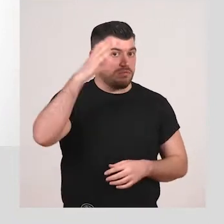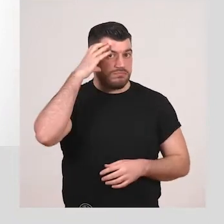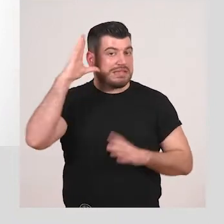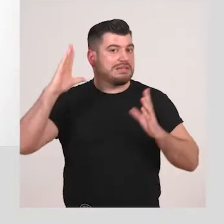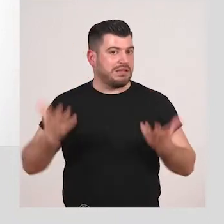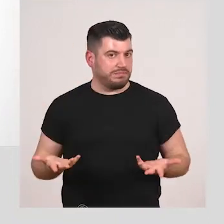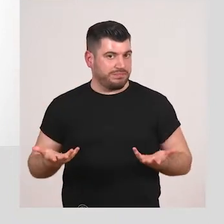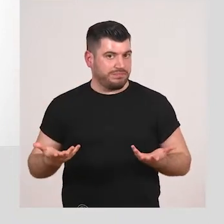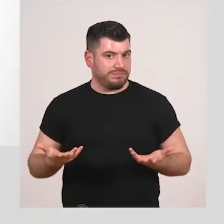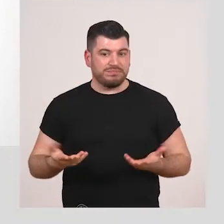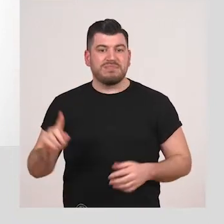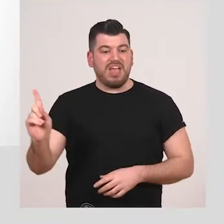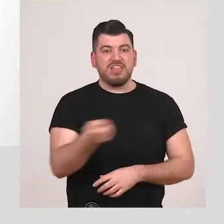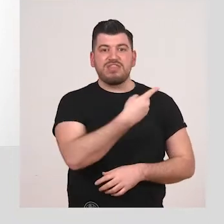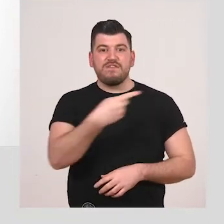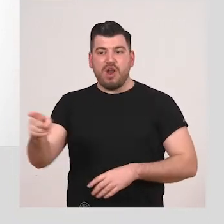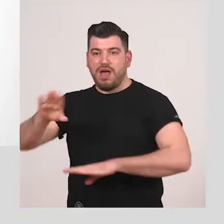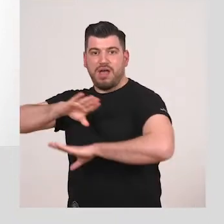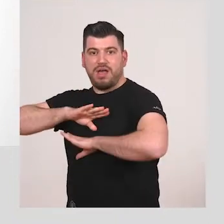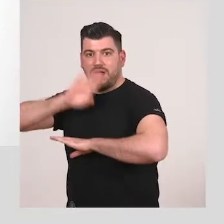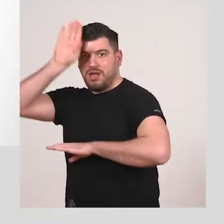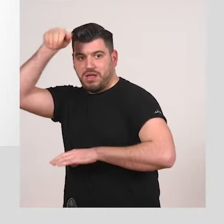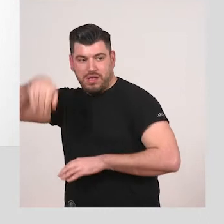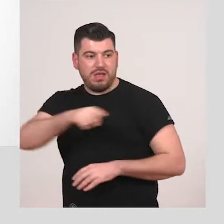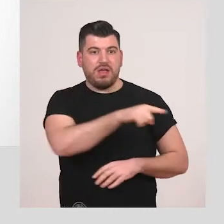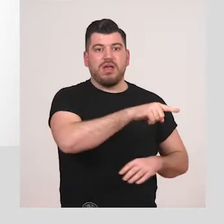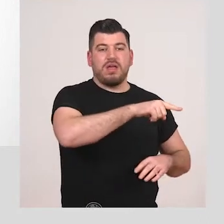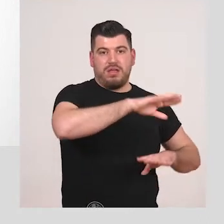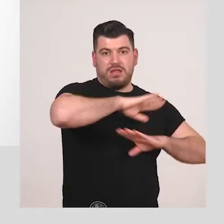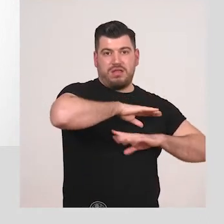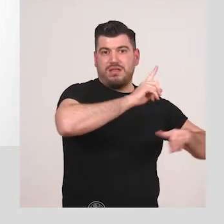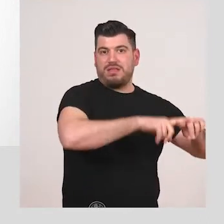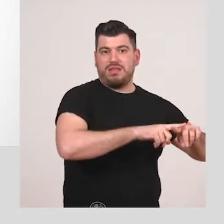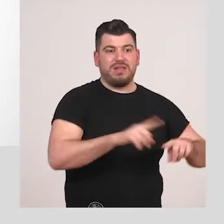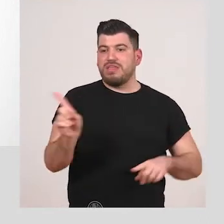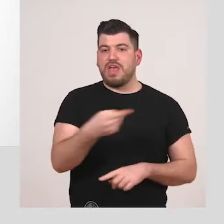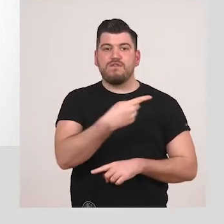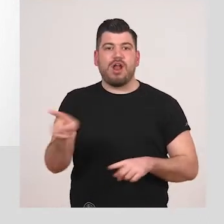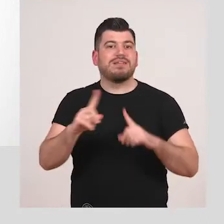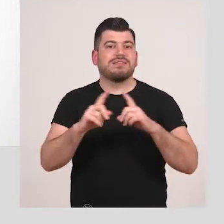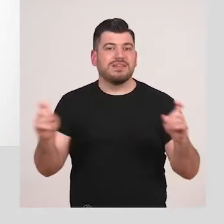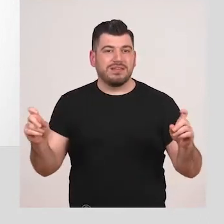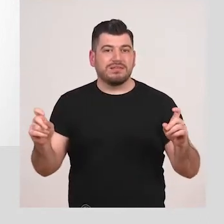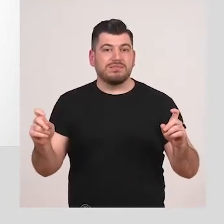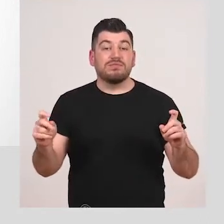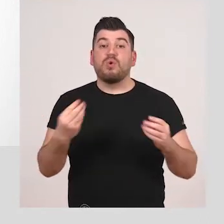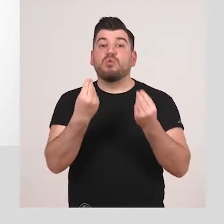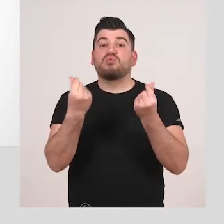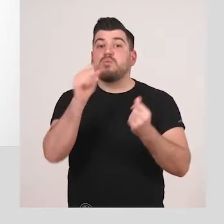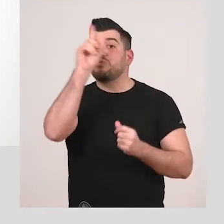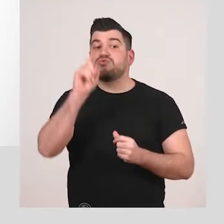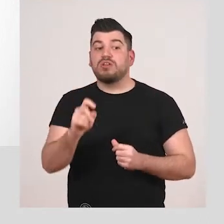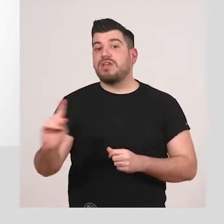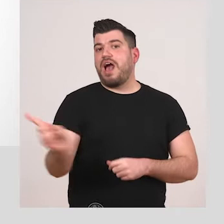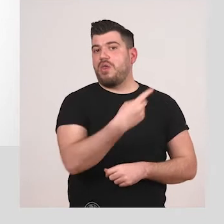μεταξύ Αθηναίων και Περσών, κυρίως στην οτροπία και στον τρόπο ζωής. Σε αυτή τη μάχη